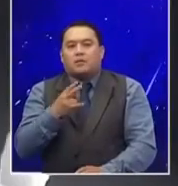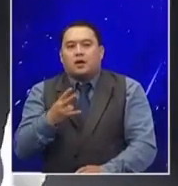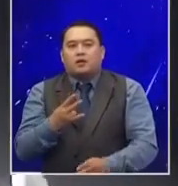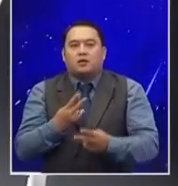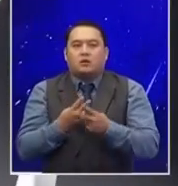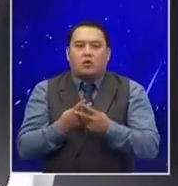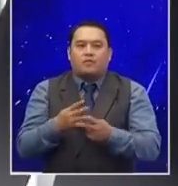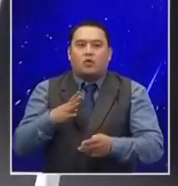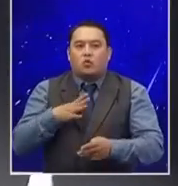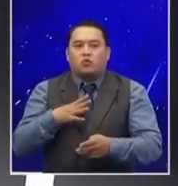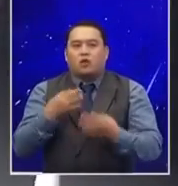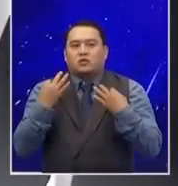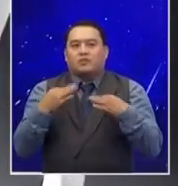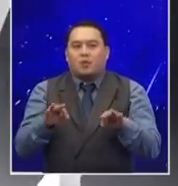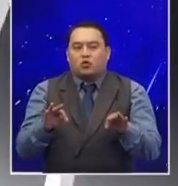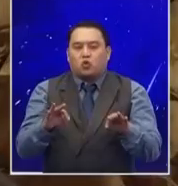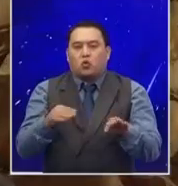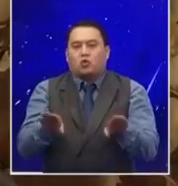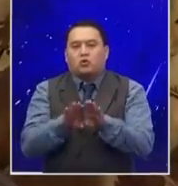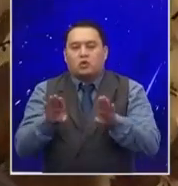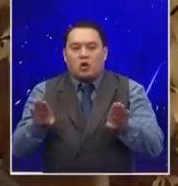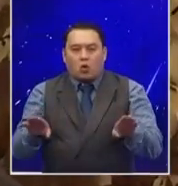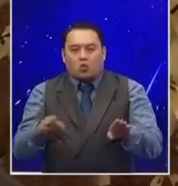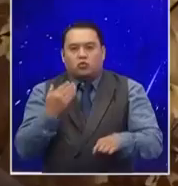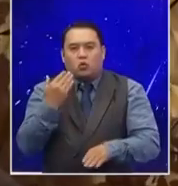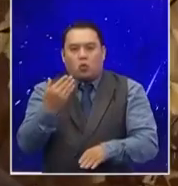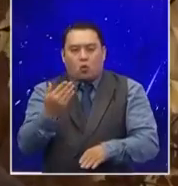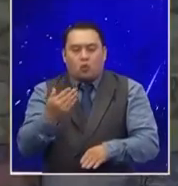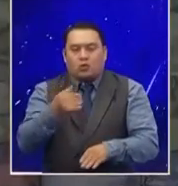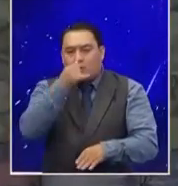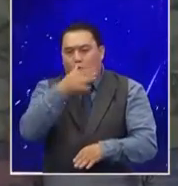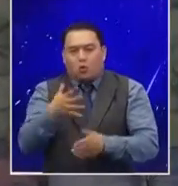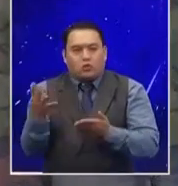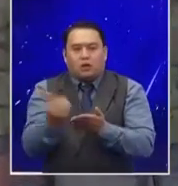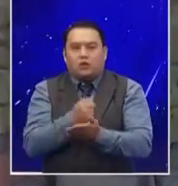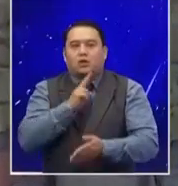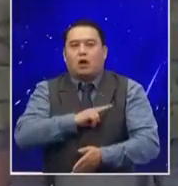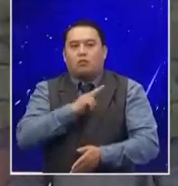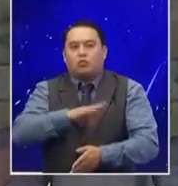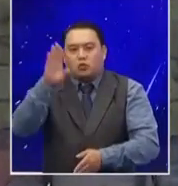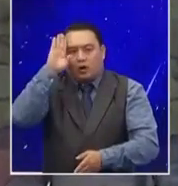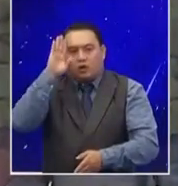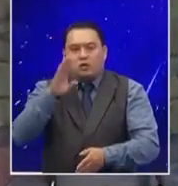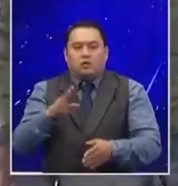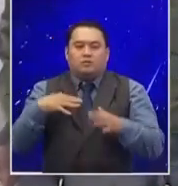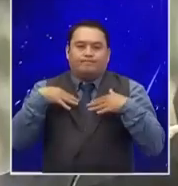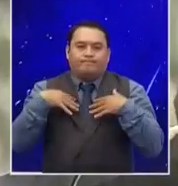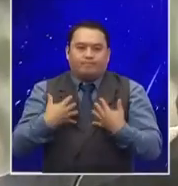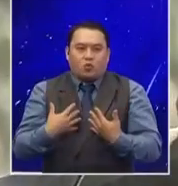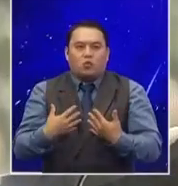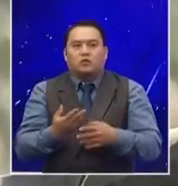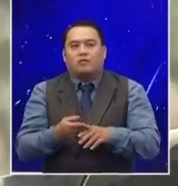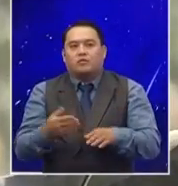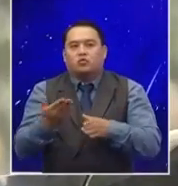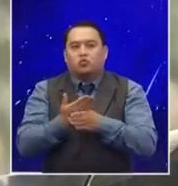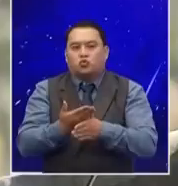Уже как полгода условно освобожден. Так же, как и предыдущий герой сюжета, он не мог найти работу. Мужчина было отчаялся. Однако благодаря